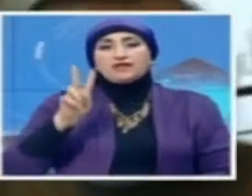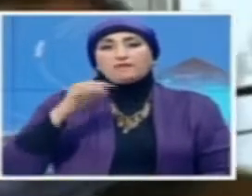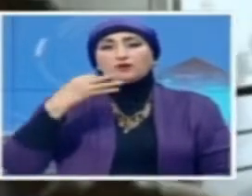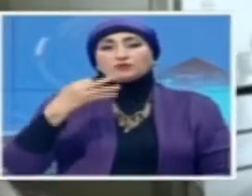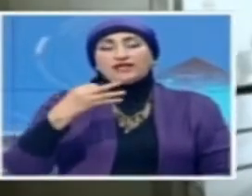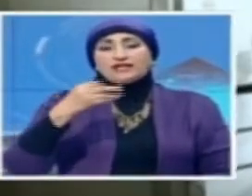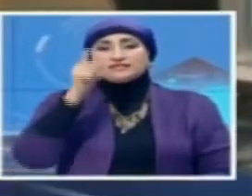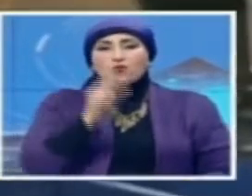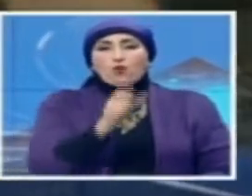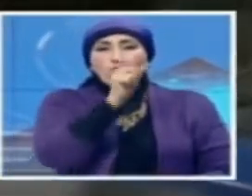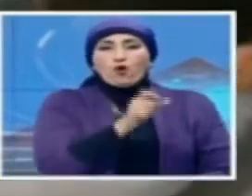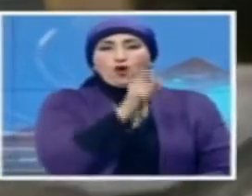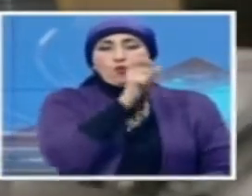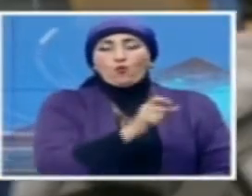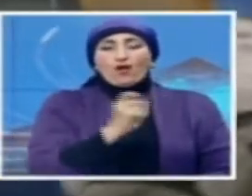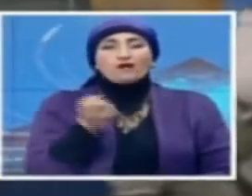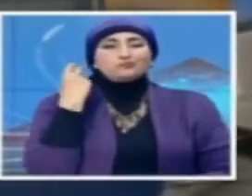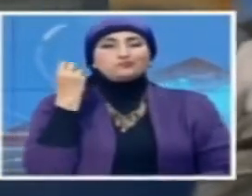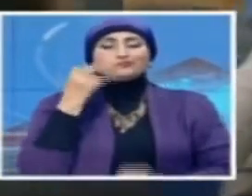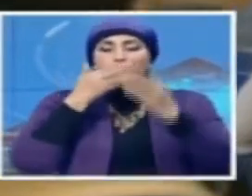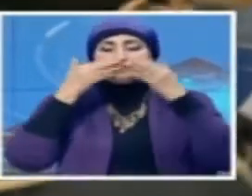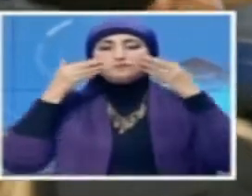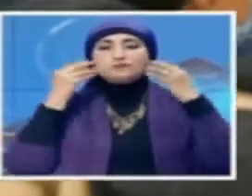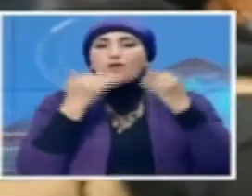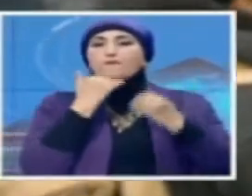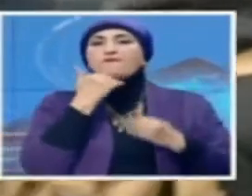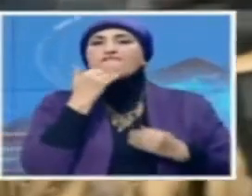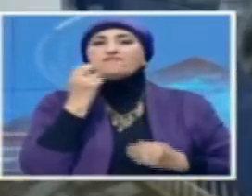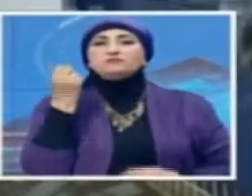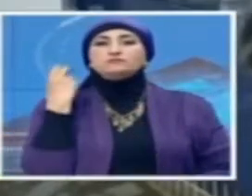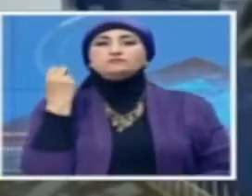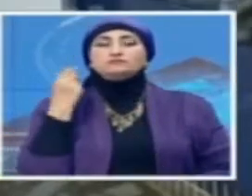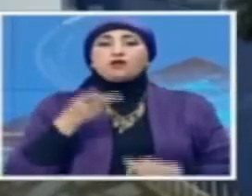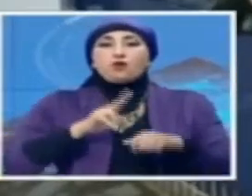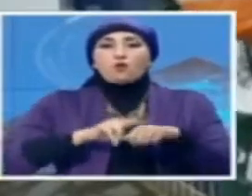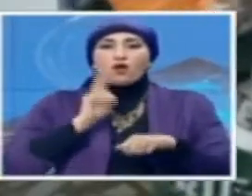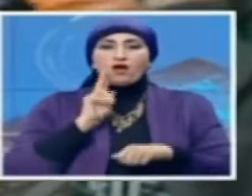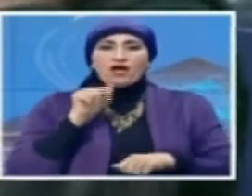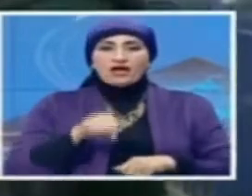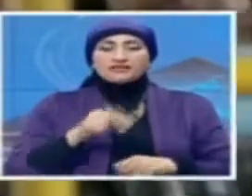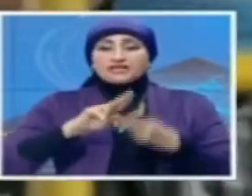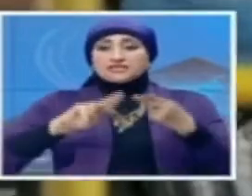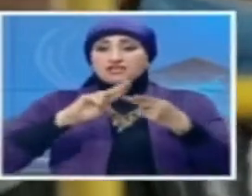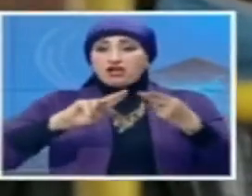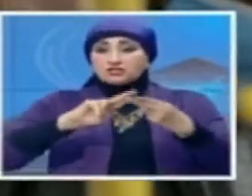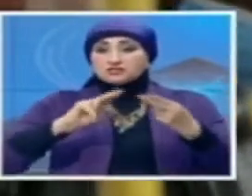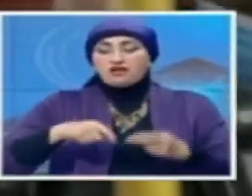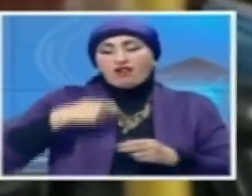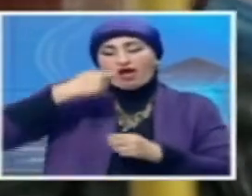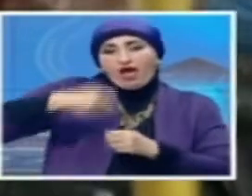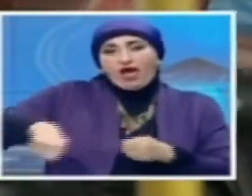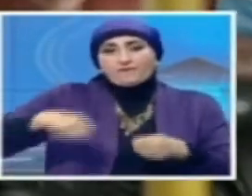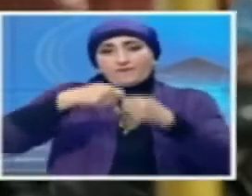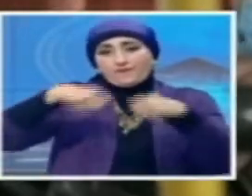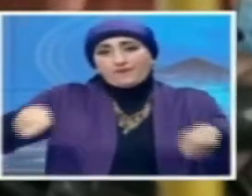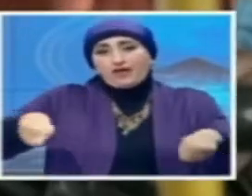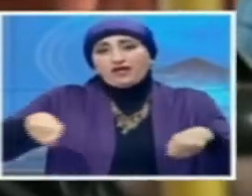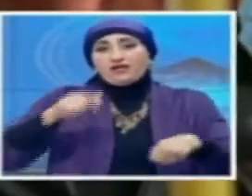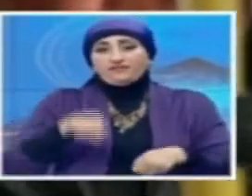93937 شخصا لعدم ارتدائهم الكمامات الواقية، وتم التصالح وسداد الغرامة المقررة